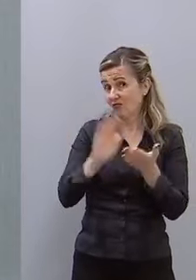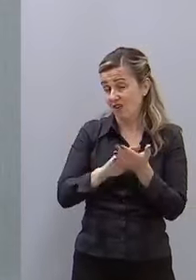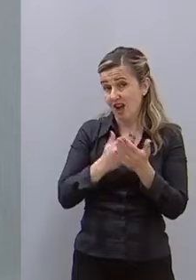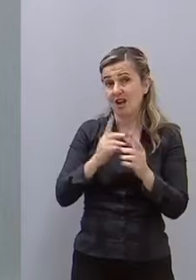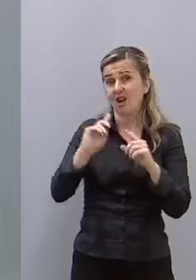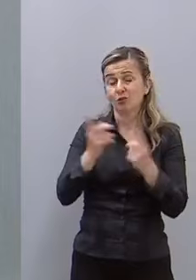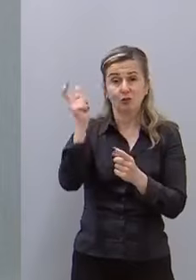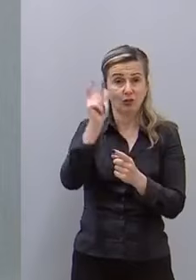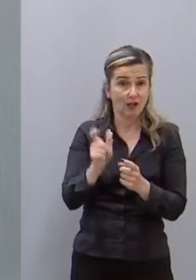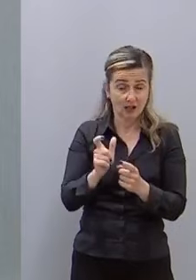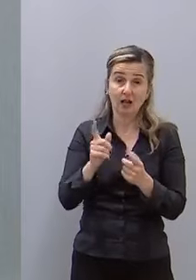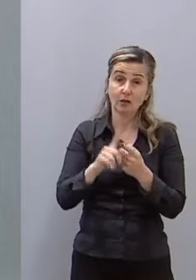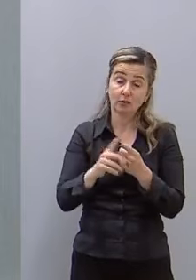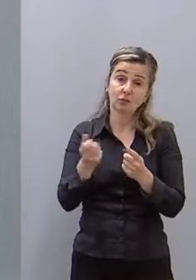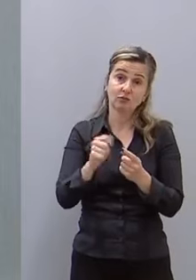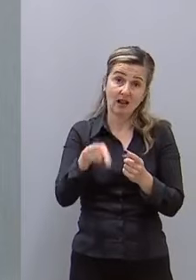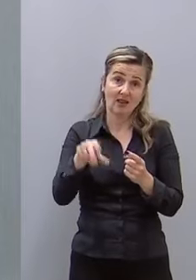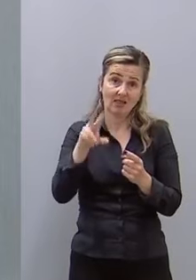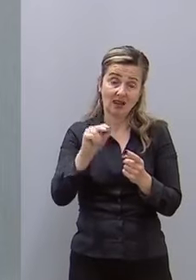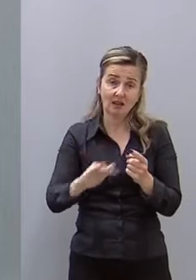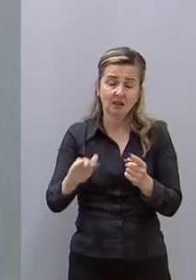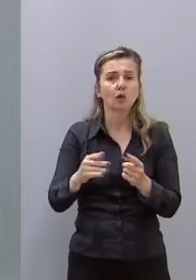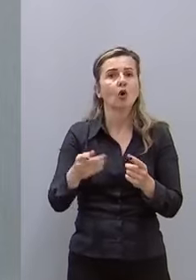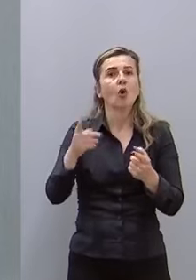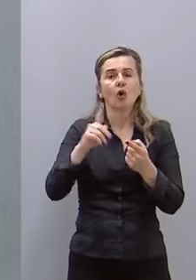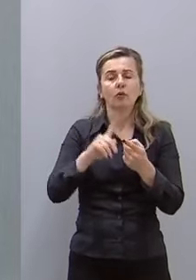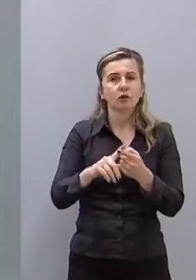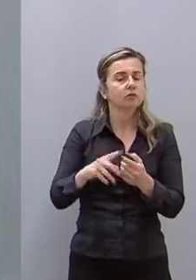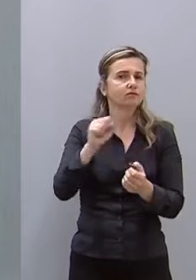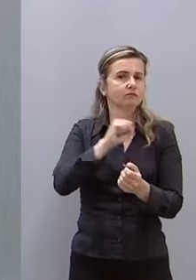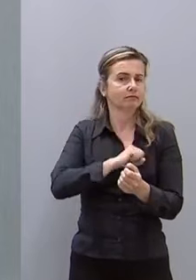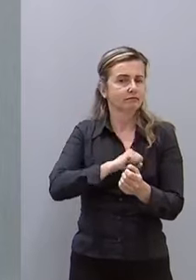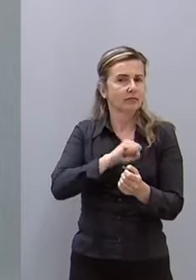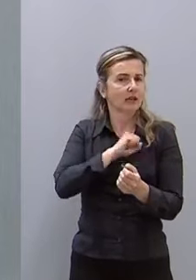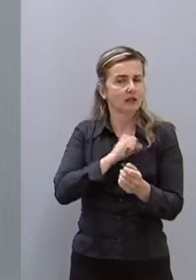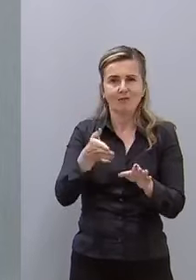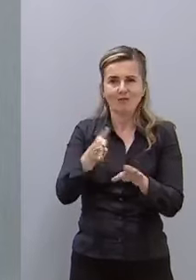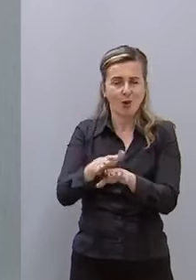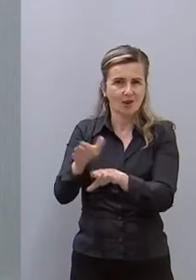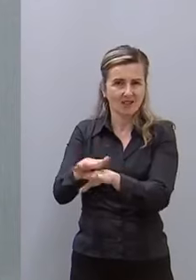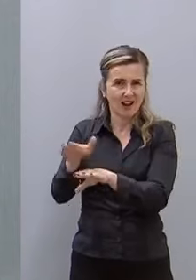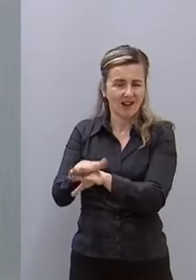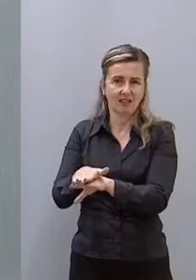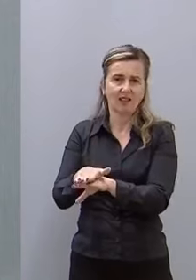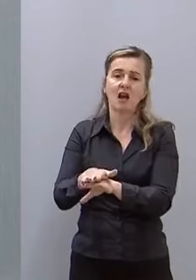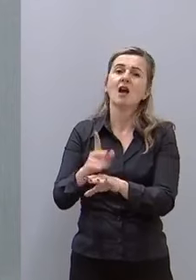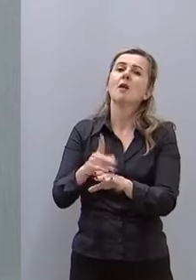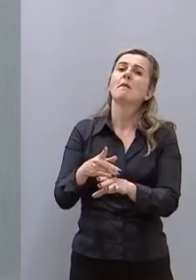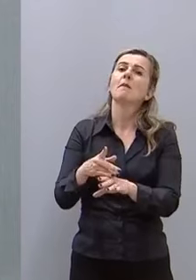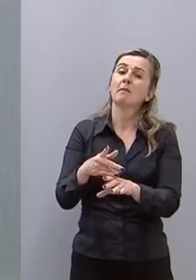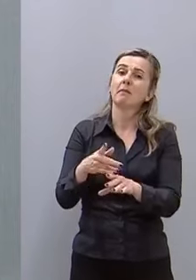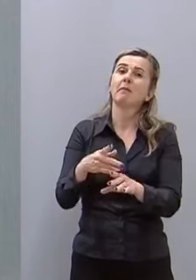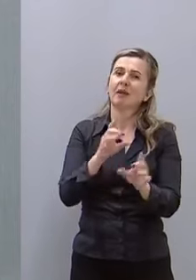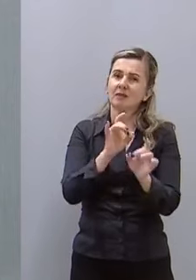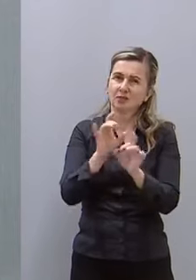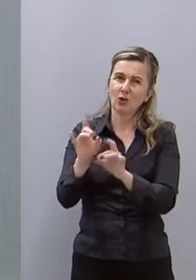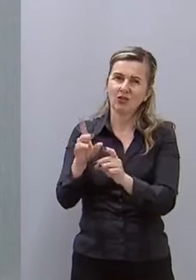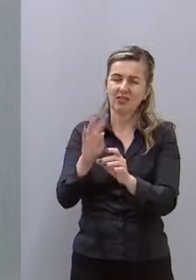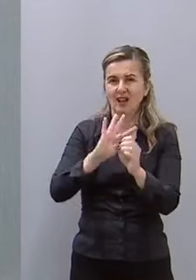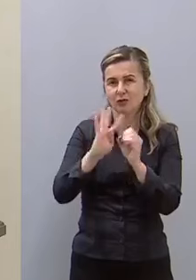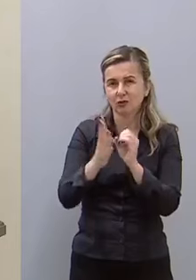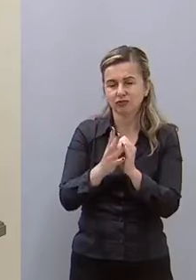in trentino quelli che più hanno patito da un punto di vista di mortalità della presenza del virus questione